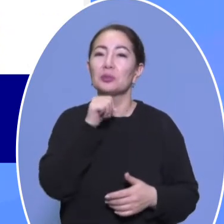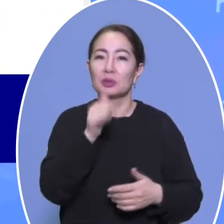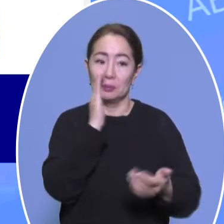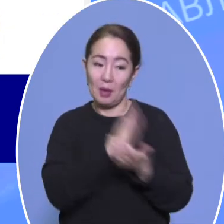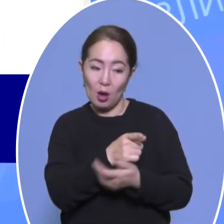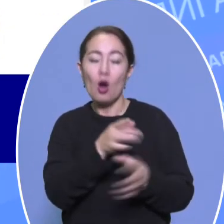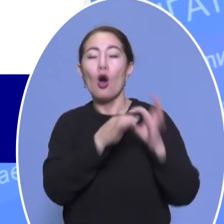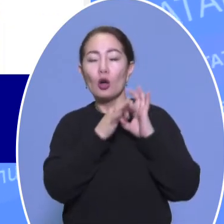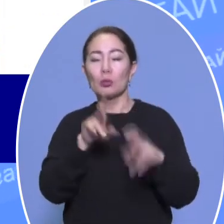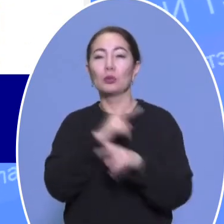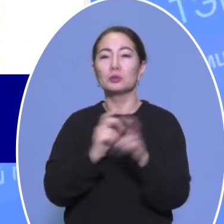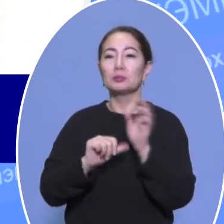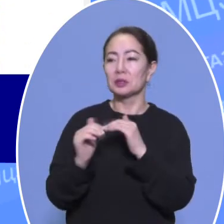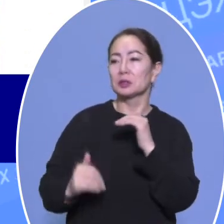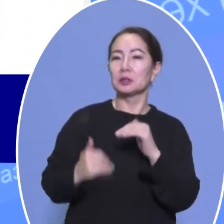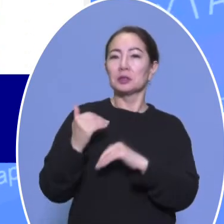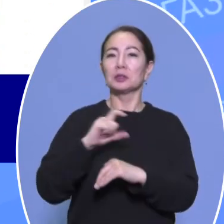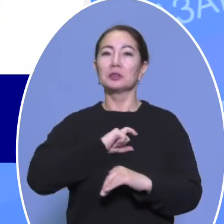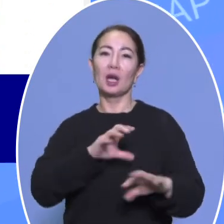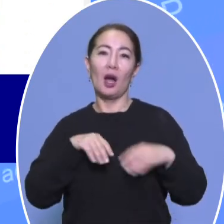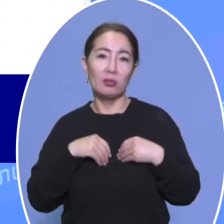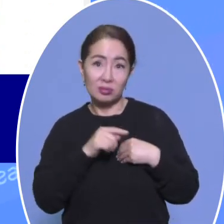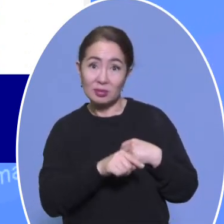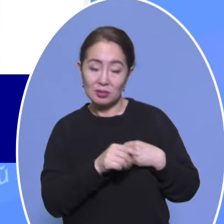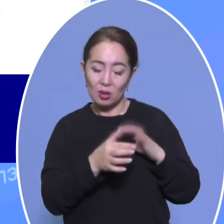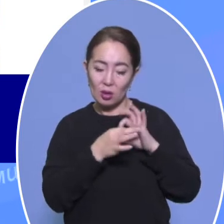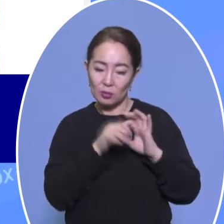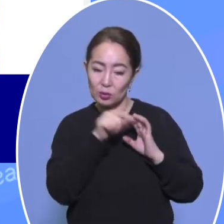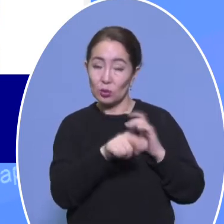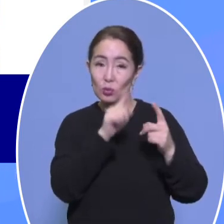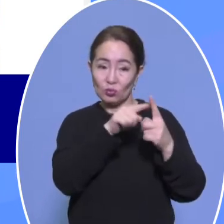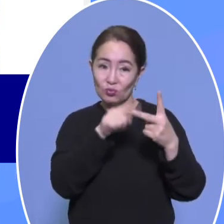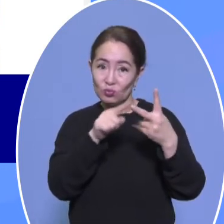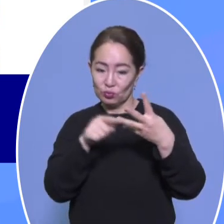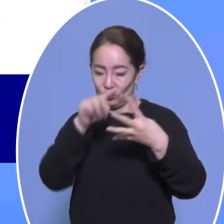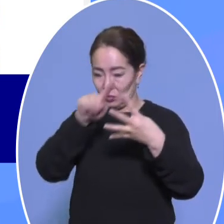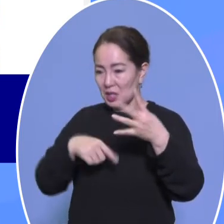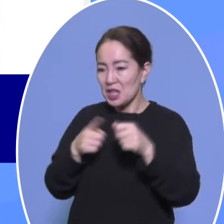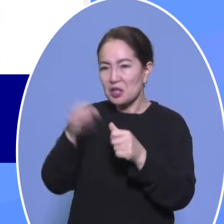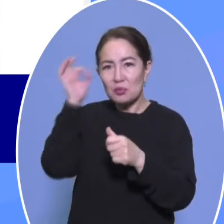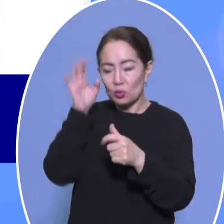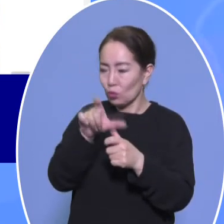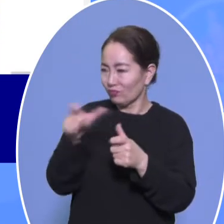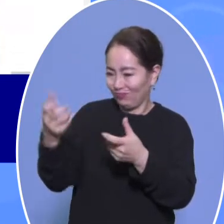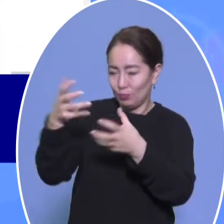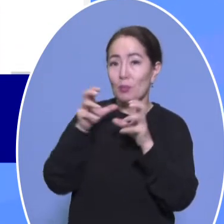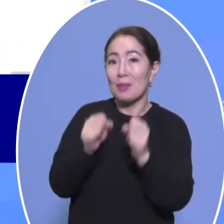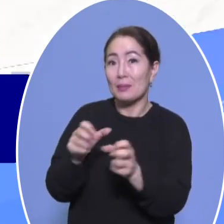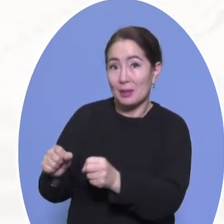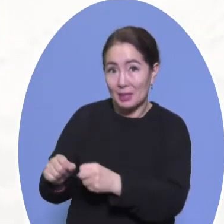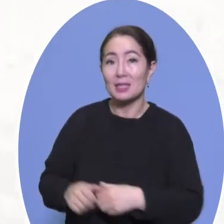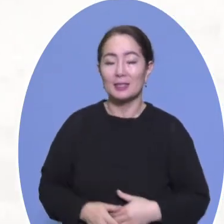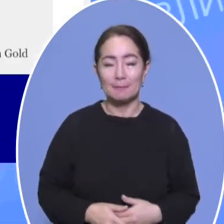төлөө хууль бус давуу байдалд орж авахыг оролдсон гэсэн үндслээр дишмөх болон бусад нэр нүүд мэдэгдэх ялагдагчдыг